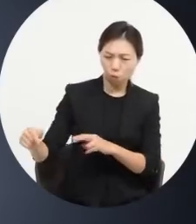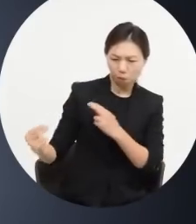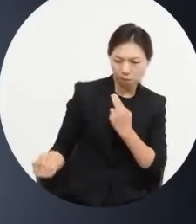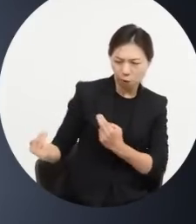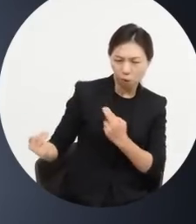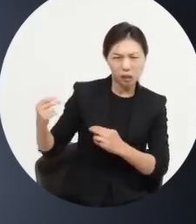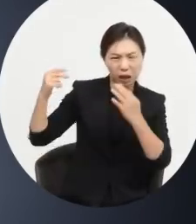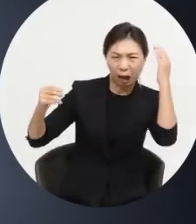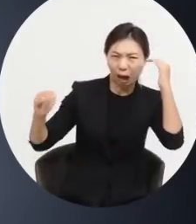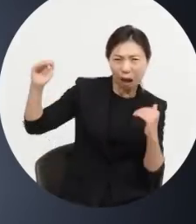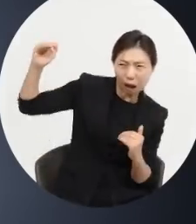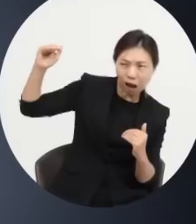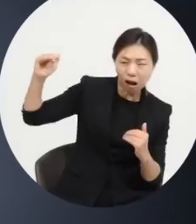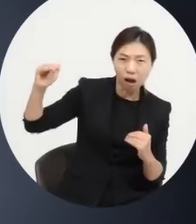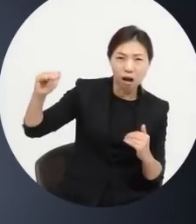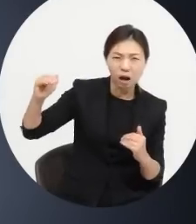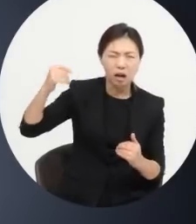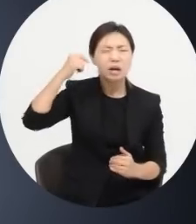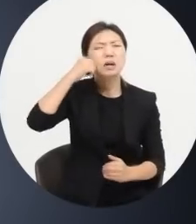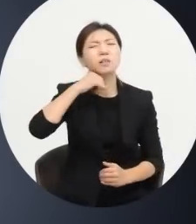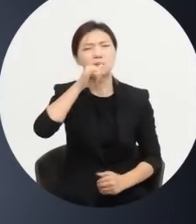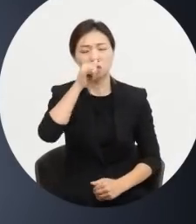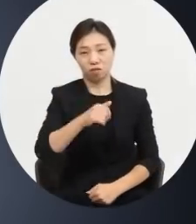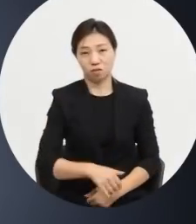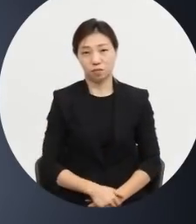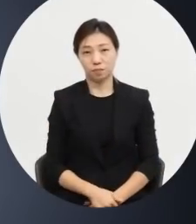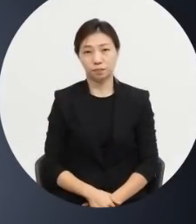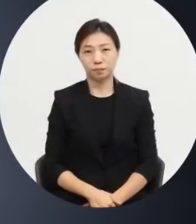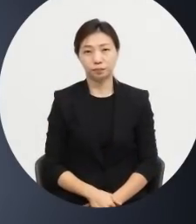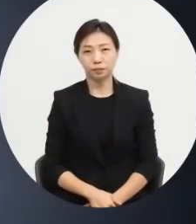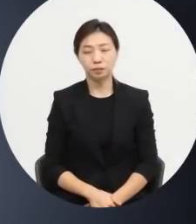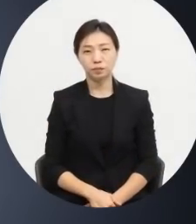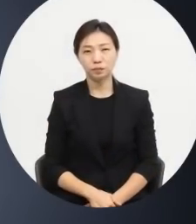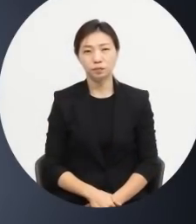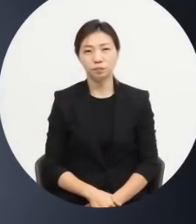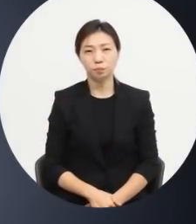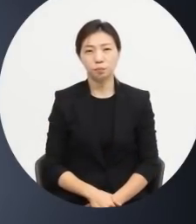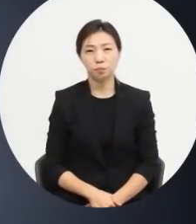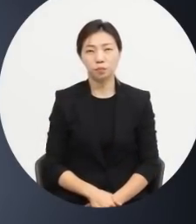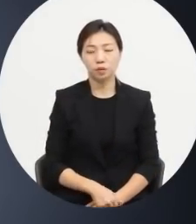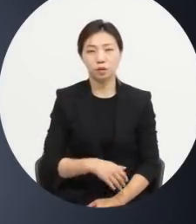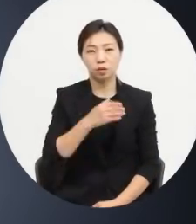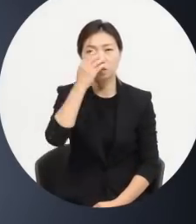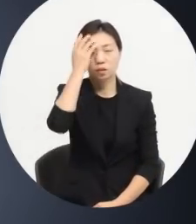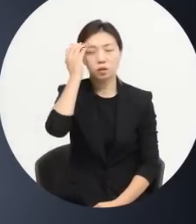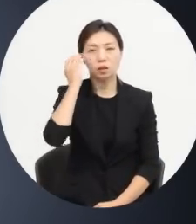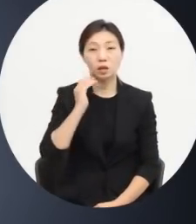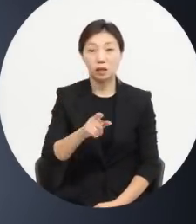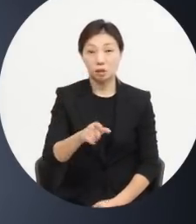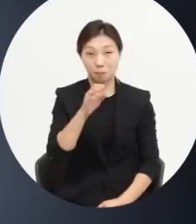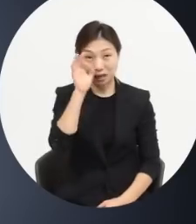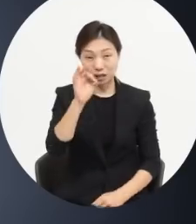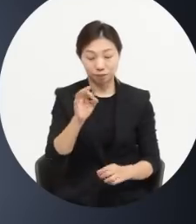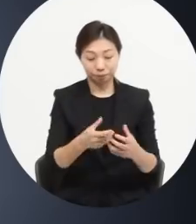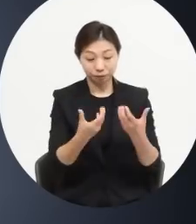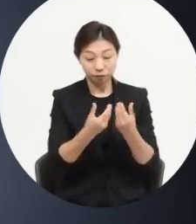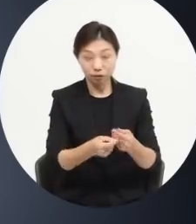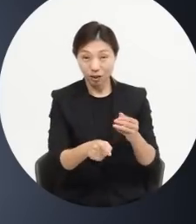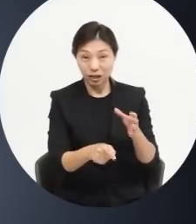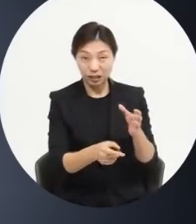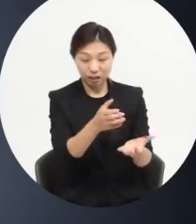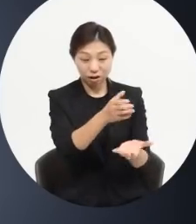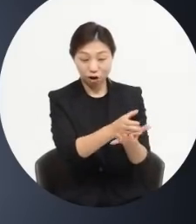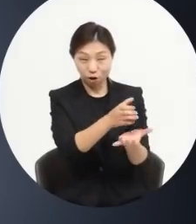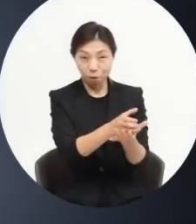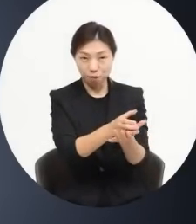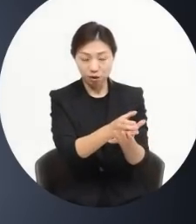거예요. 상대적으로 인식하기 때문에 크다 작다 이렇게 말하는 거예요. 그러니까 이 컵이 크냐